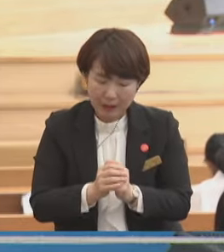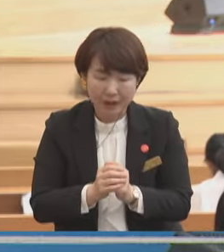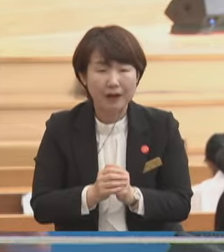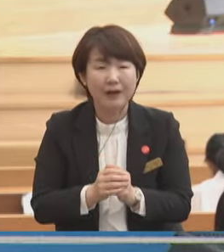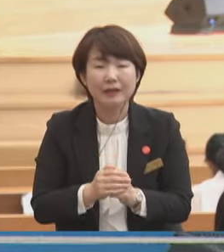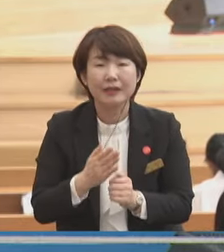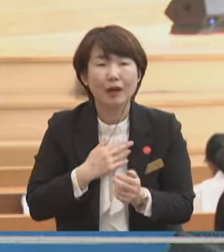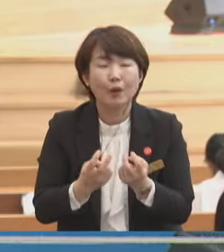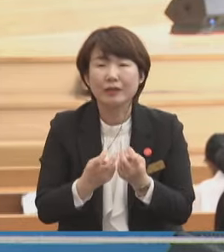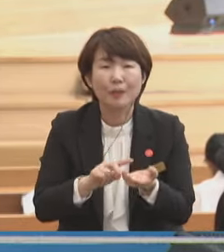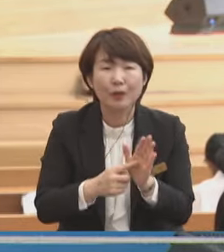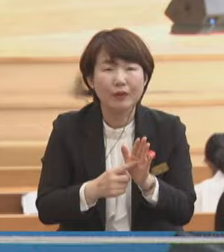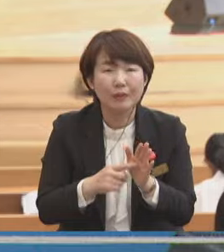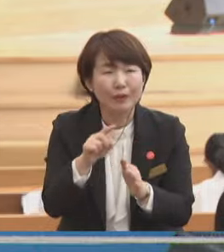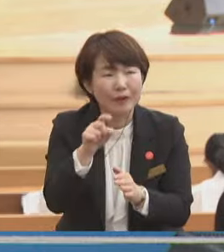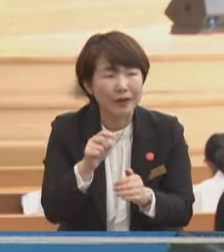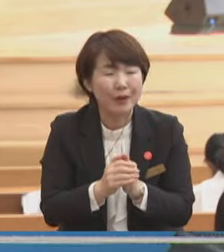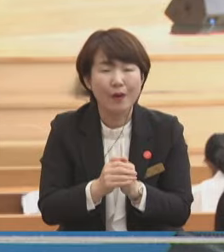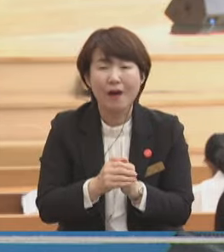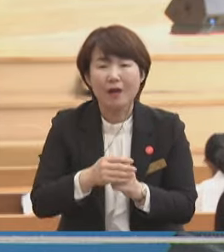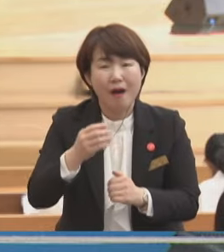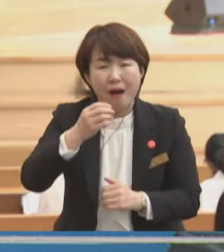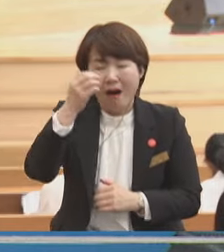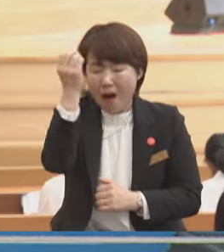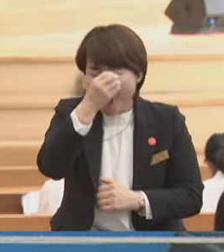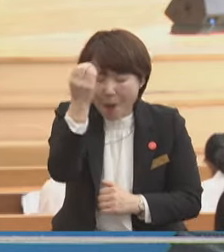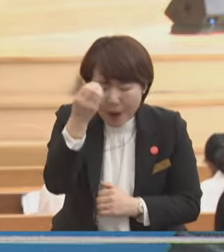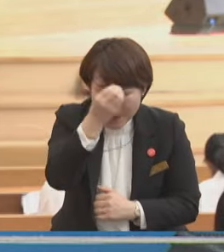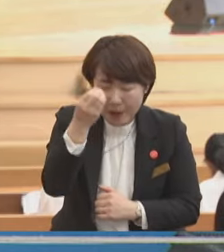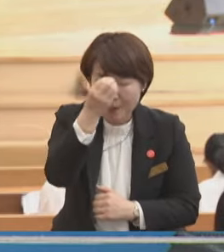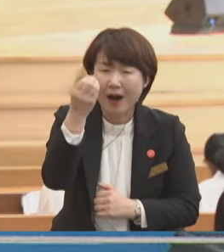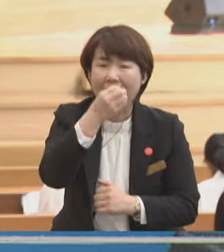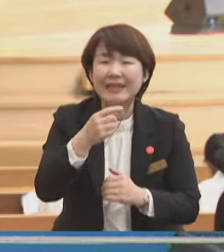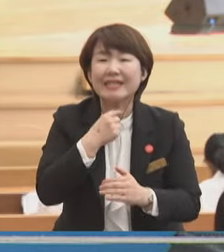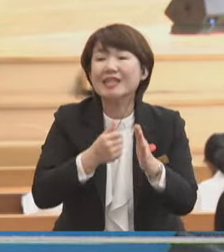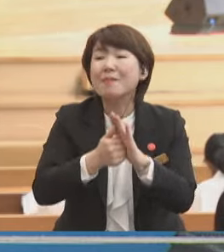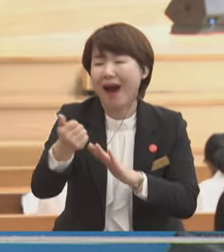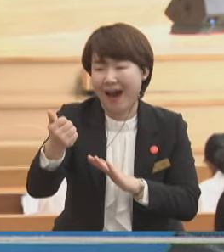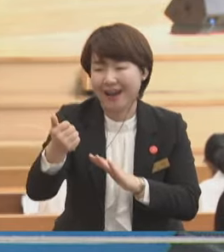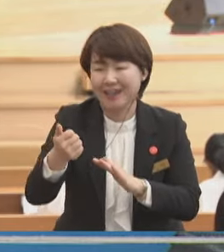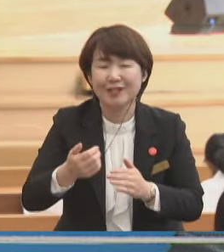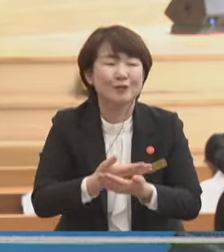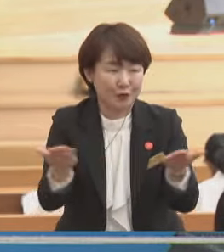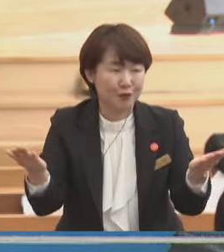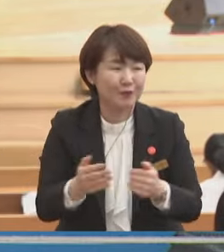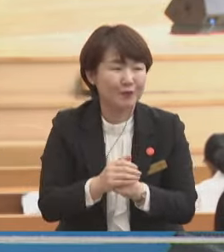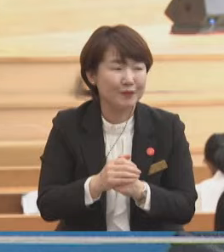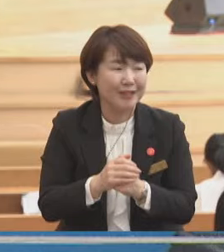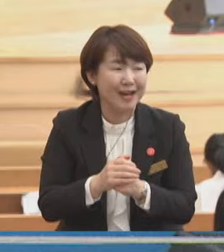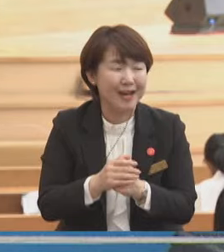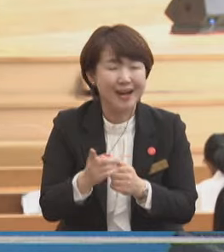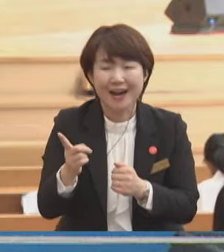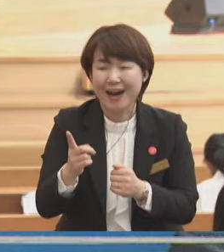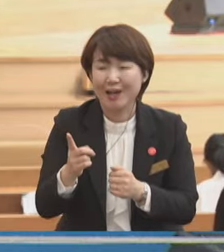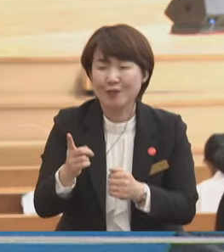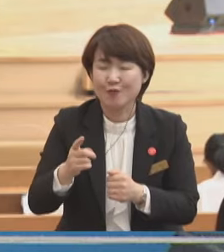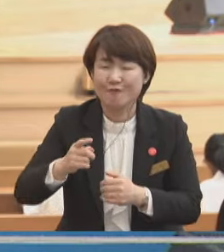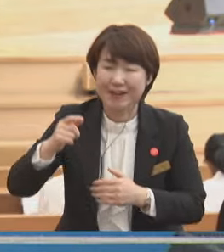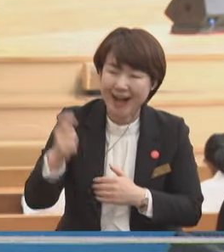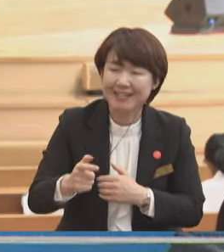되나 엄마 어마어마 어마어마한 희망을 우리에게 던져줘요 슈퍼 울트라